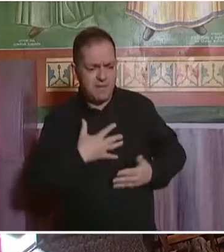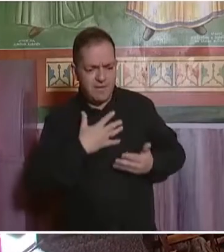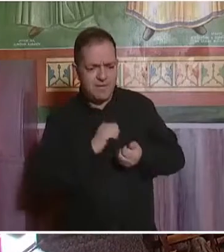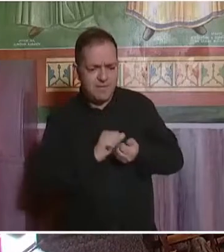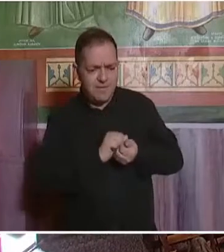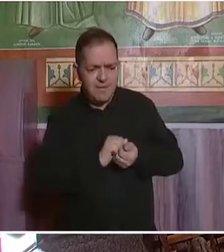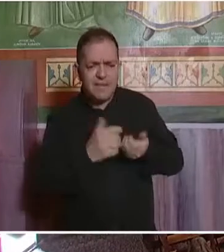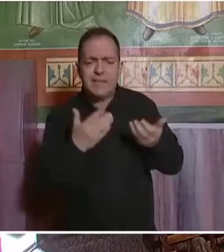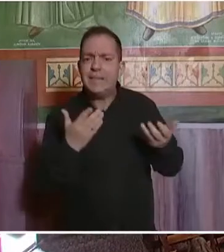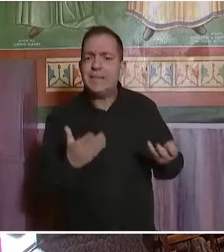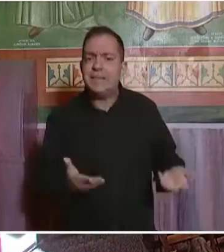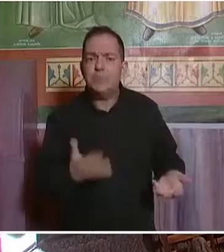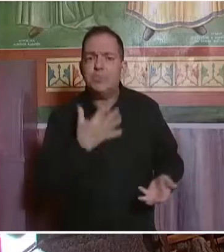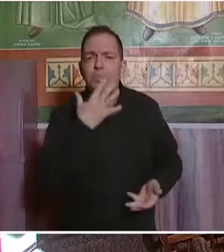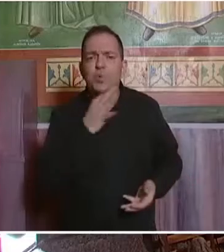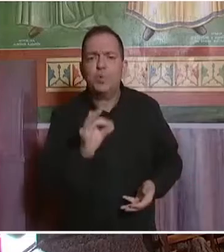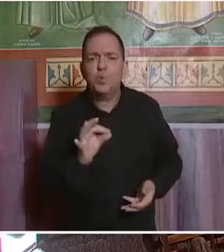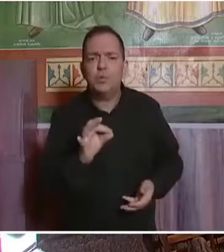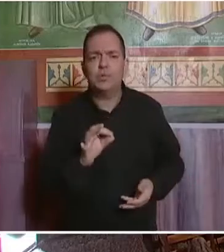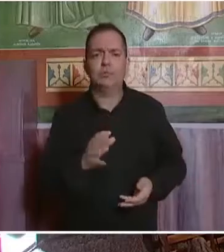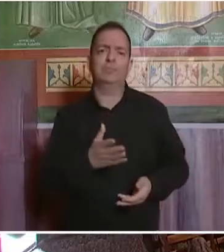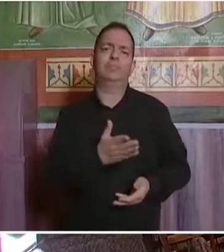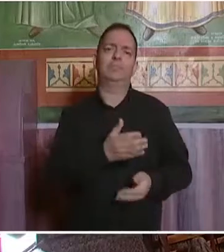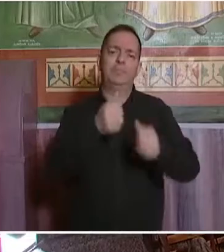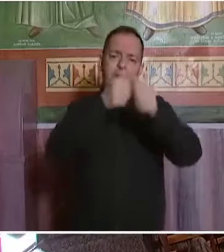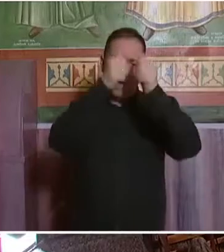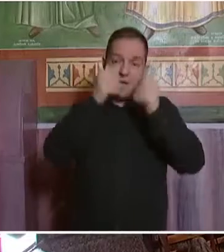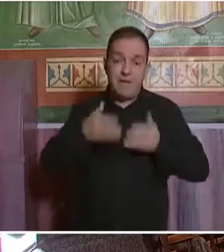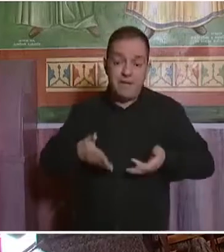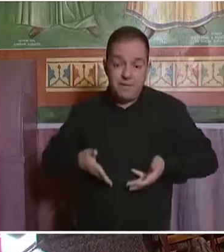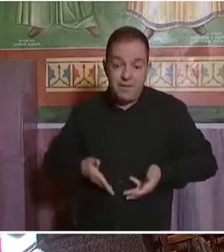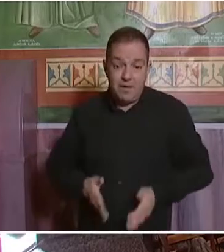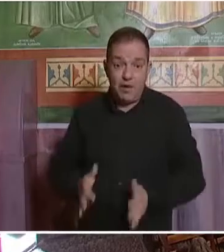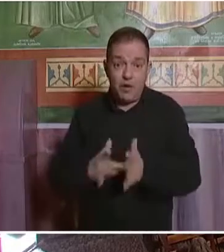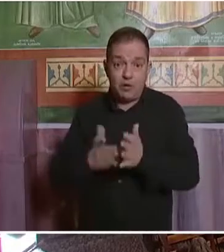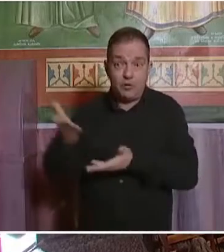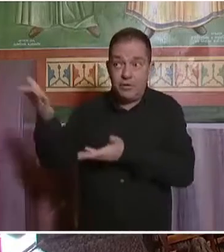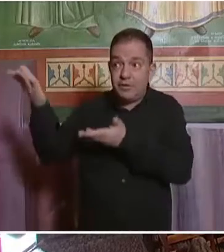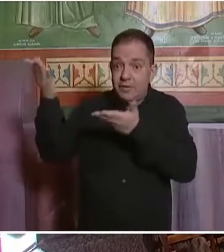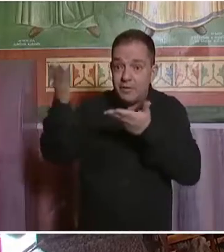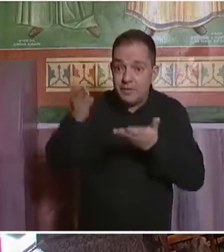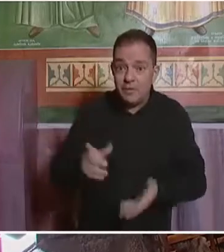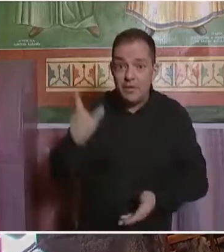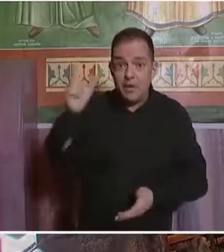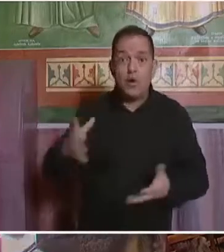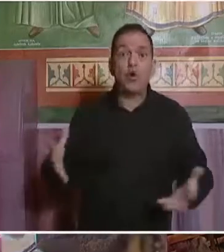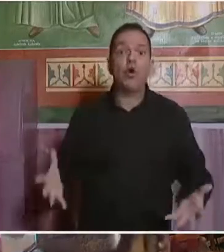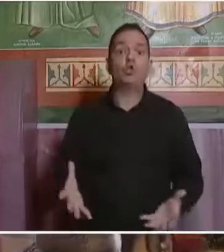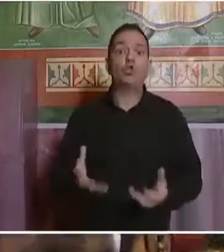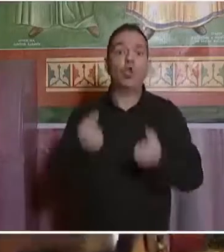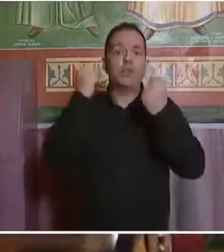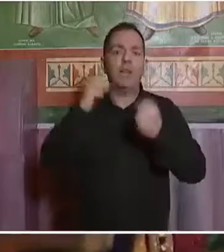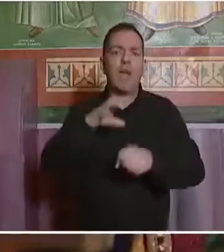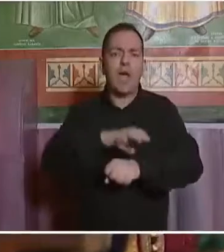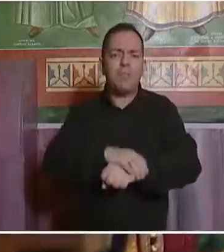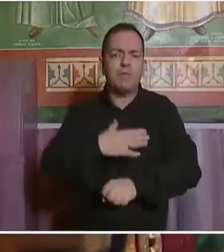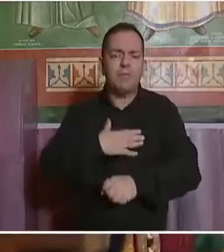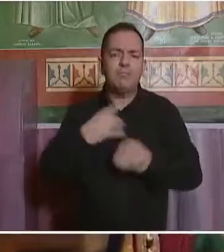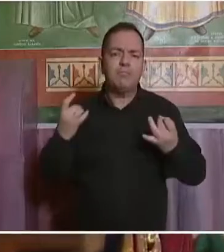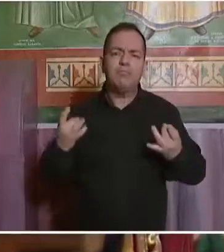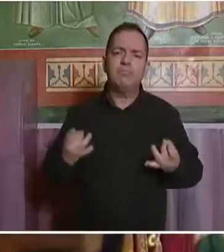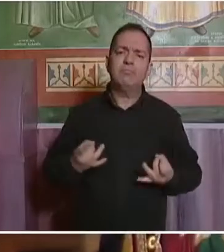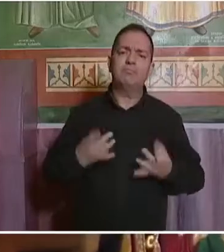Παναγία μας έφερε στον κόσμο τον λυτρωτή και σωτήρα Κύριό μας, ο οποίος